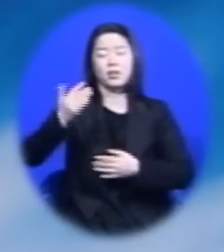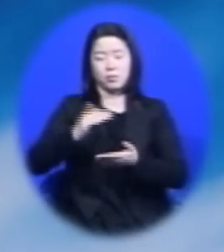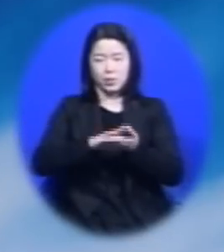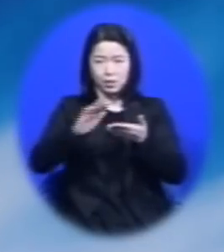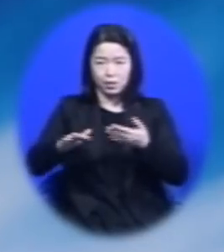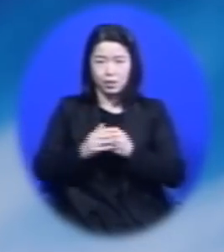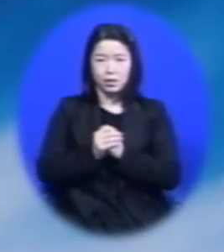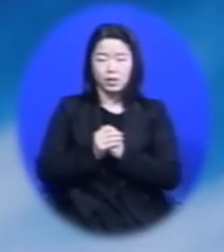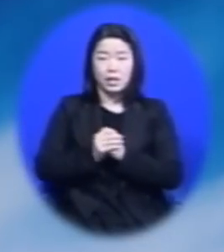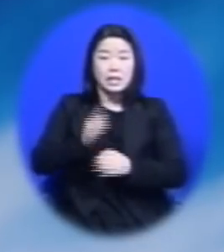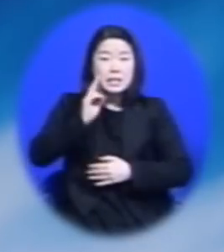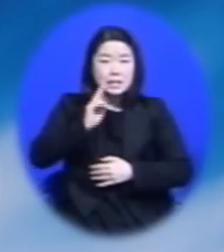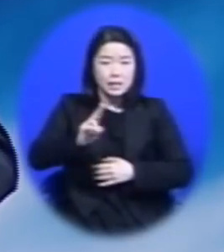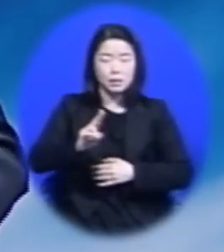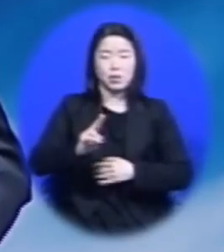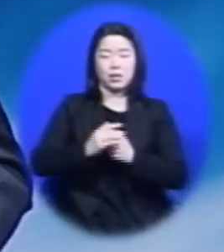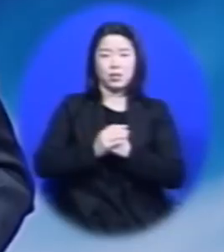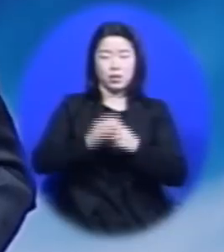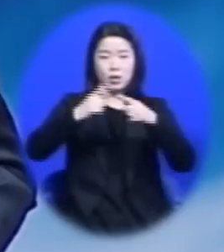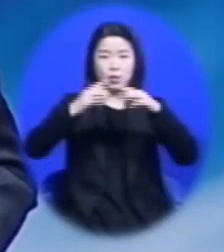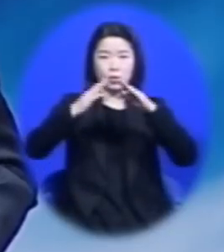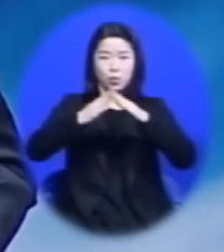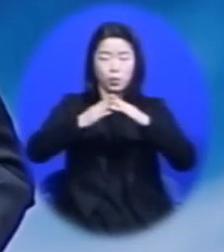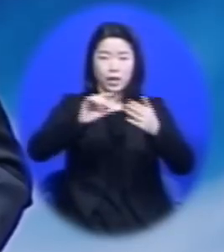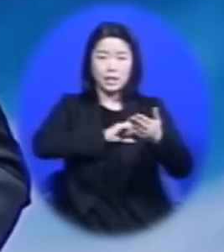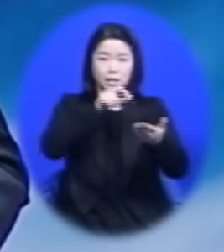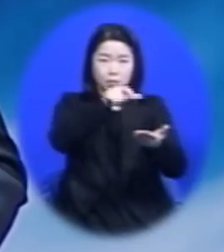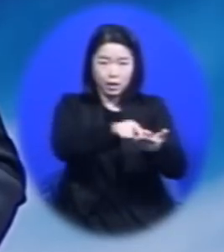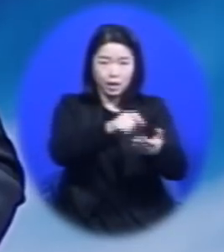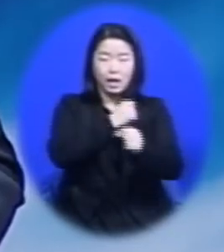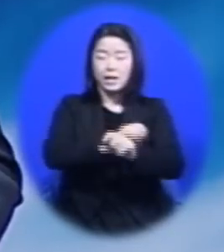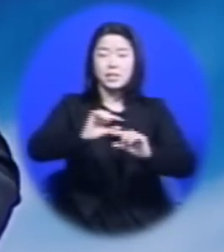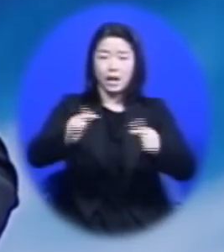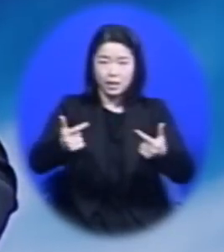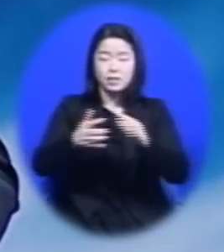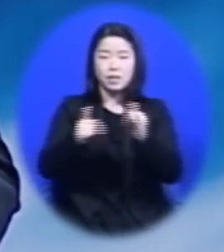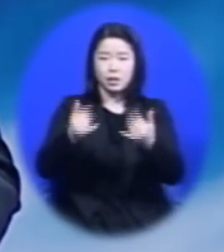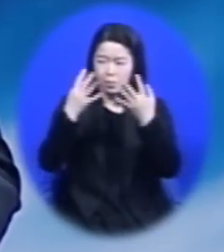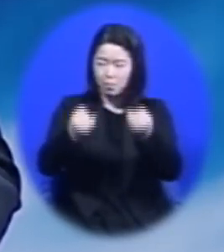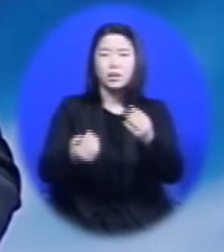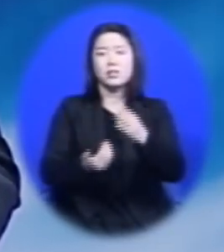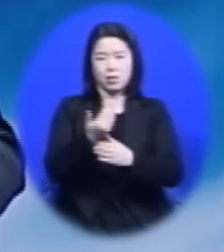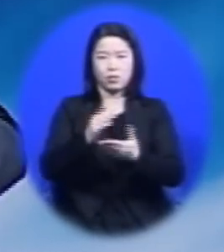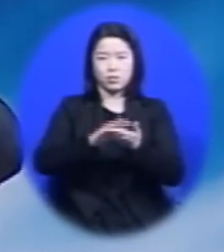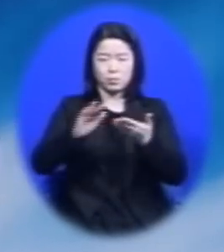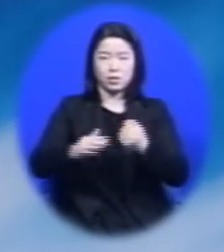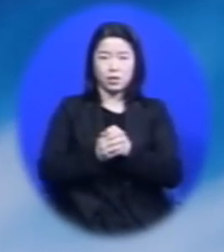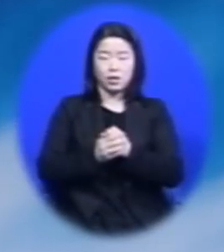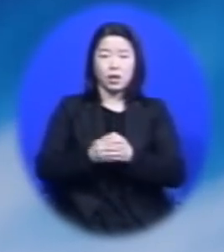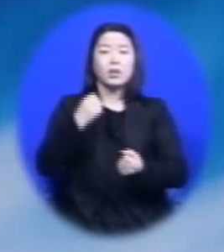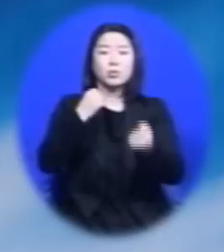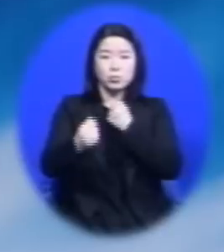맙니다 심지어는 교회 등록을 하지 않으려고 하는 분들이 많아졌습니다 그리고도